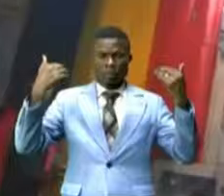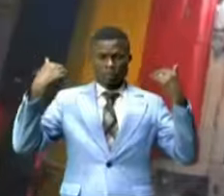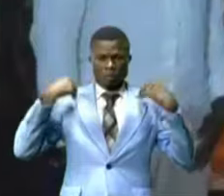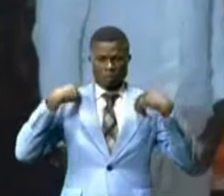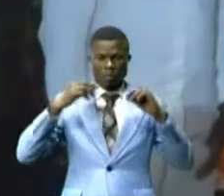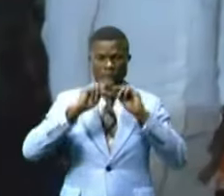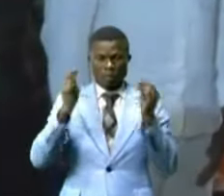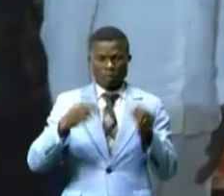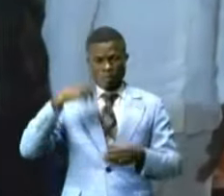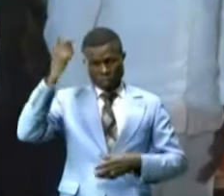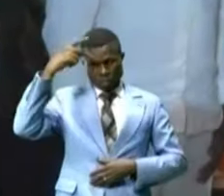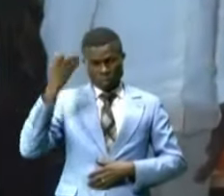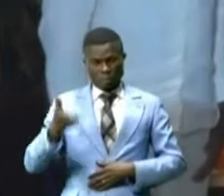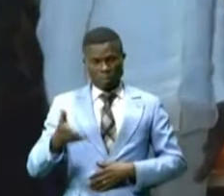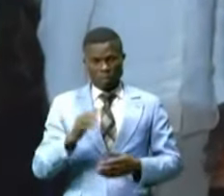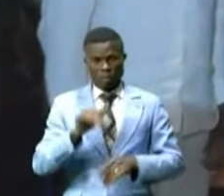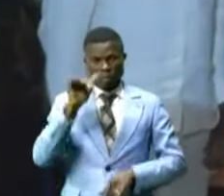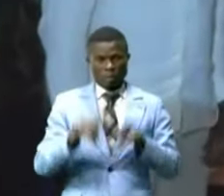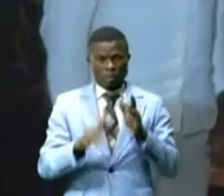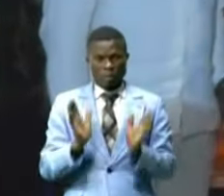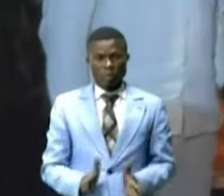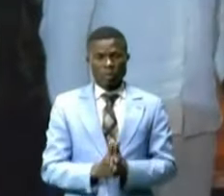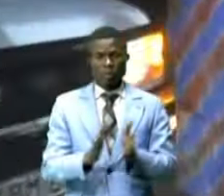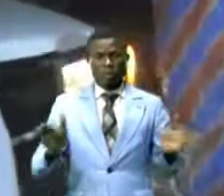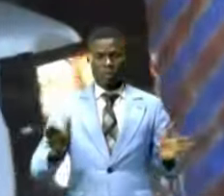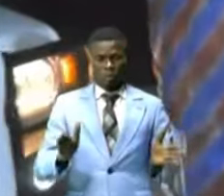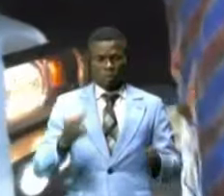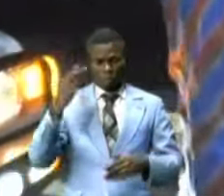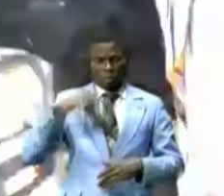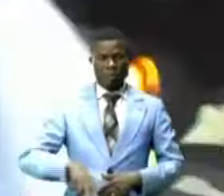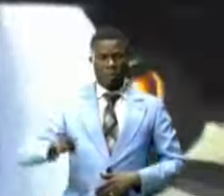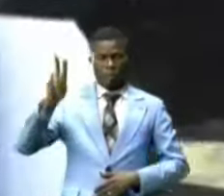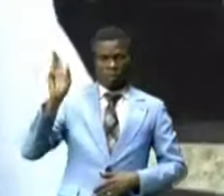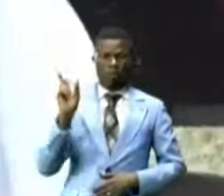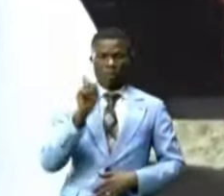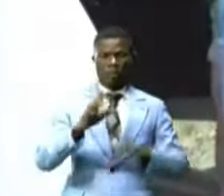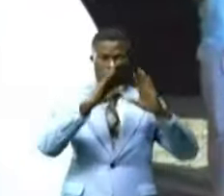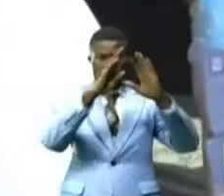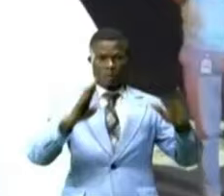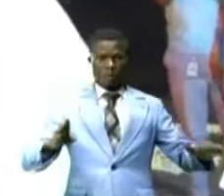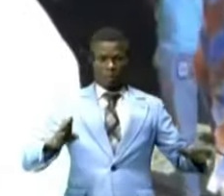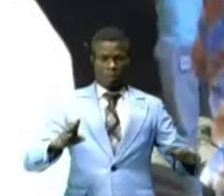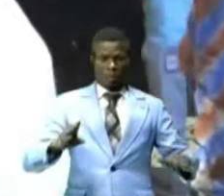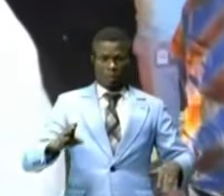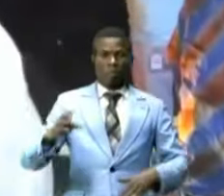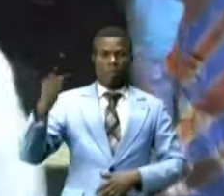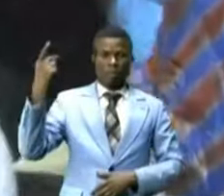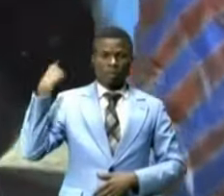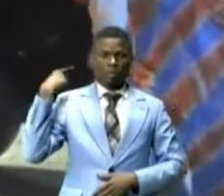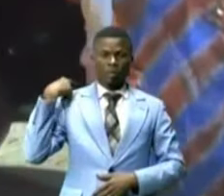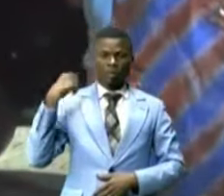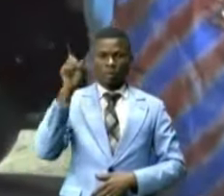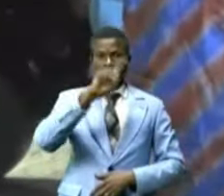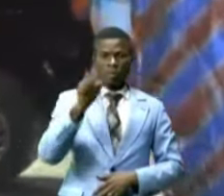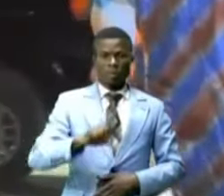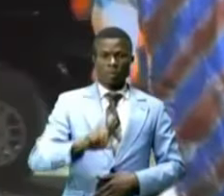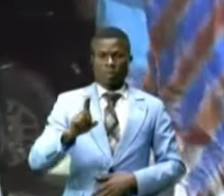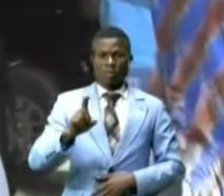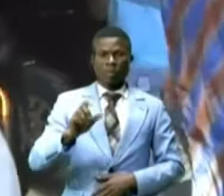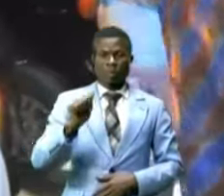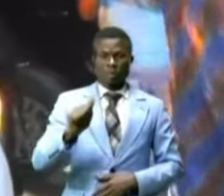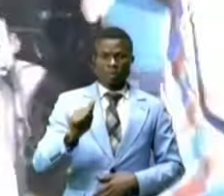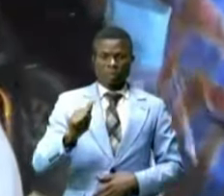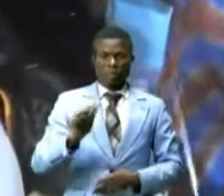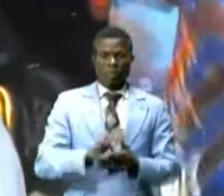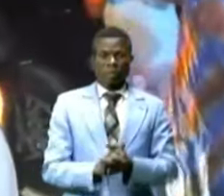son parti, le secrétaire général de l'UDPS s'est rendu à la résidence de Zachary Badiengela alias Nemwanda Nsemi